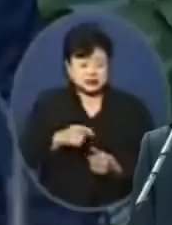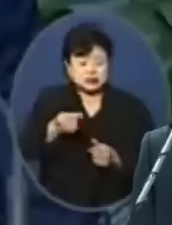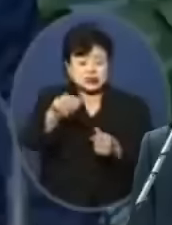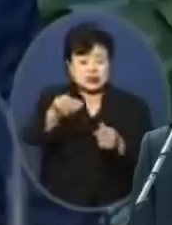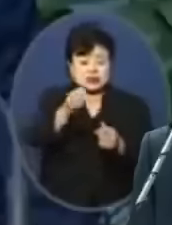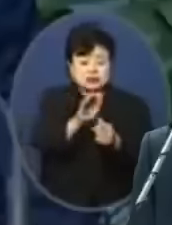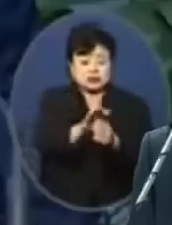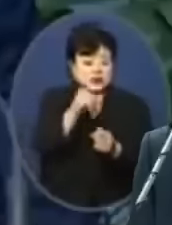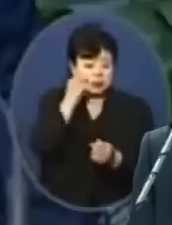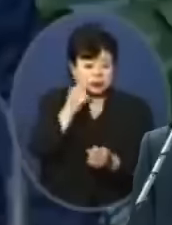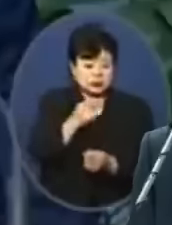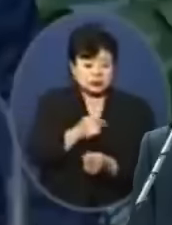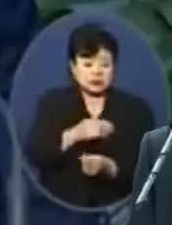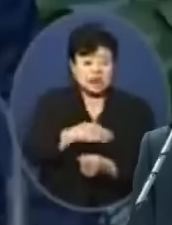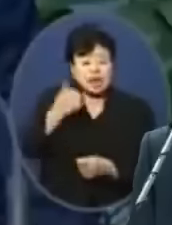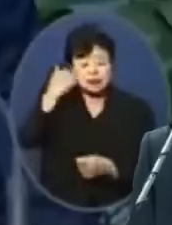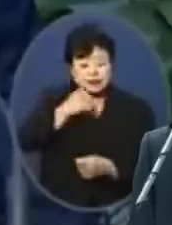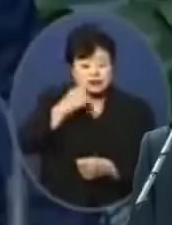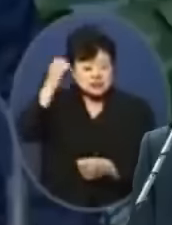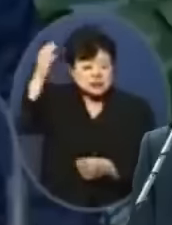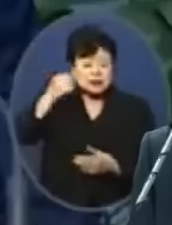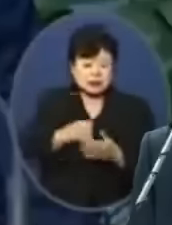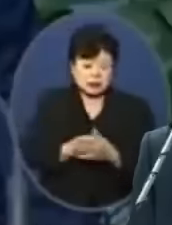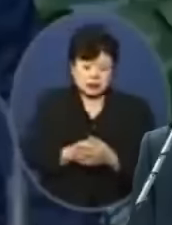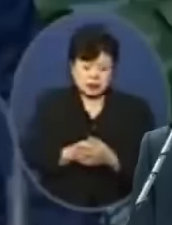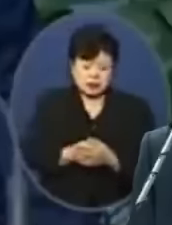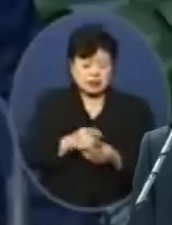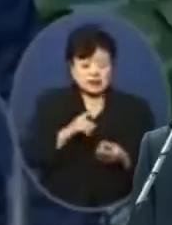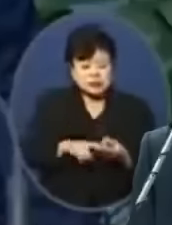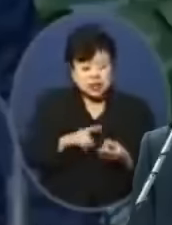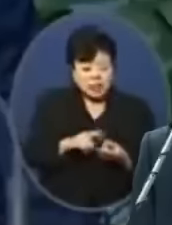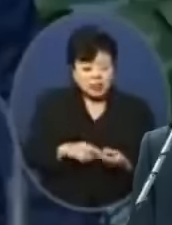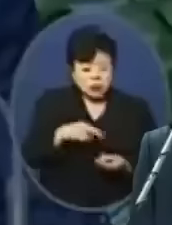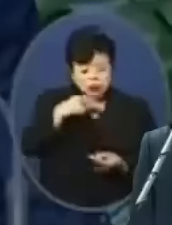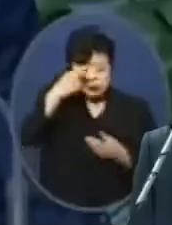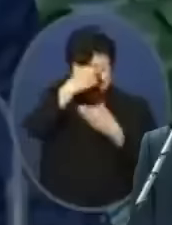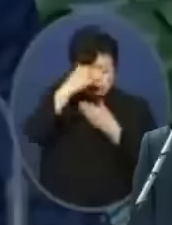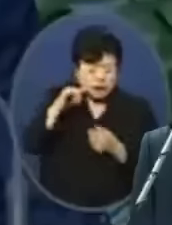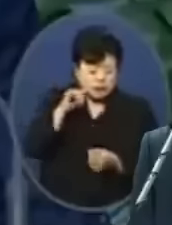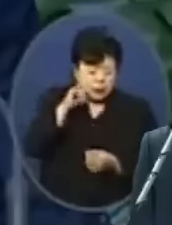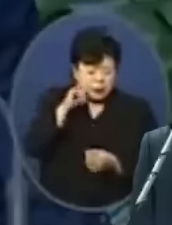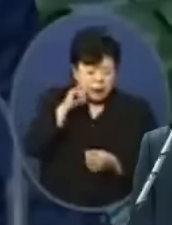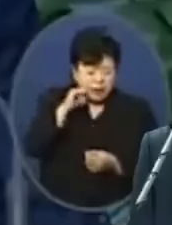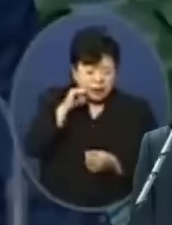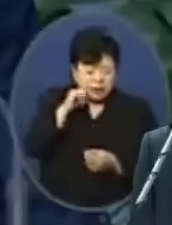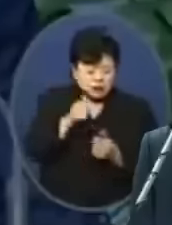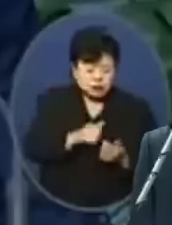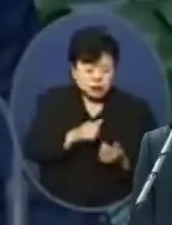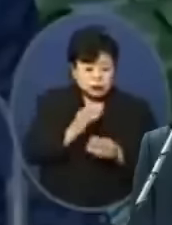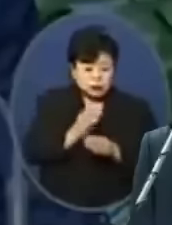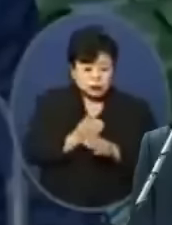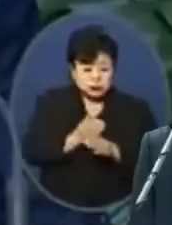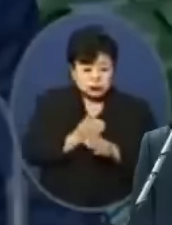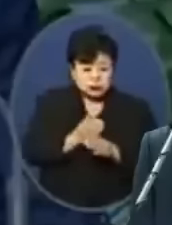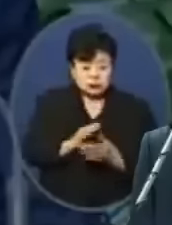없었어요. 정체성을 잃어버린 그들은 그대로 술 중독과 마약 중독으로 죽어가고 있었습니다.